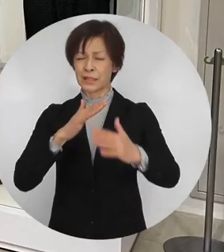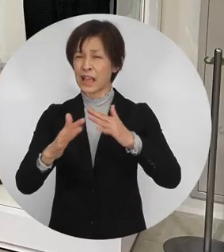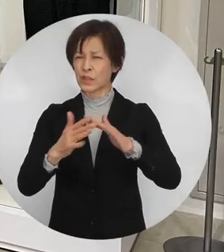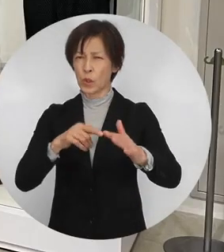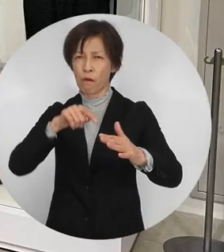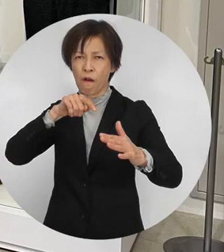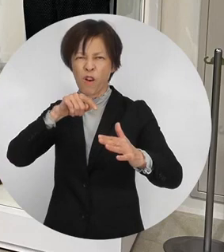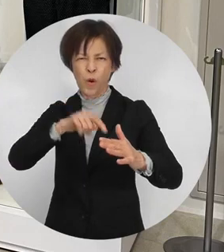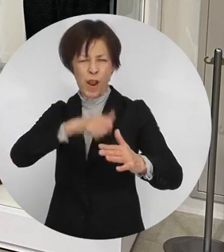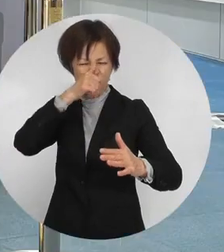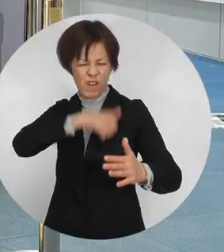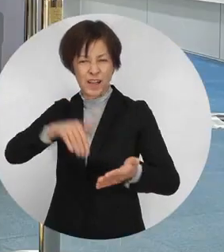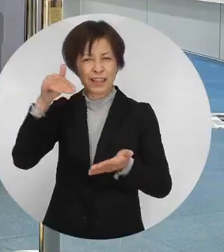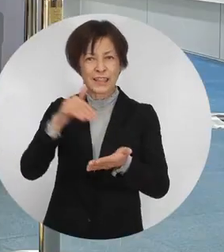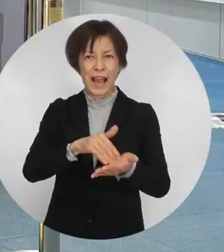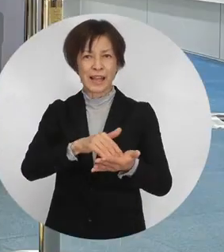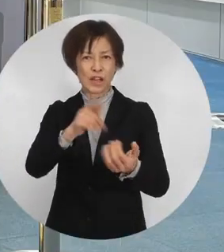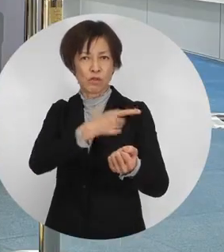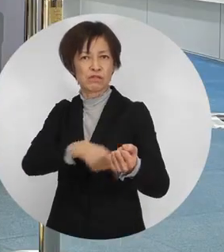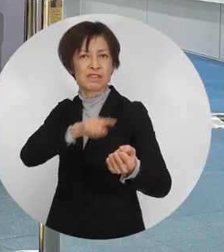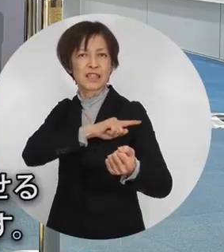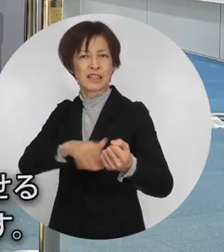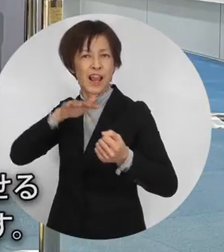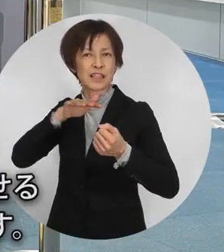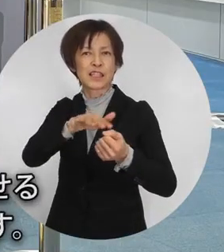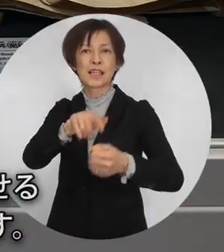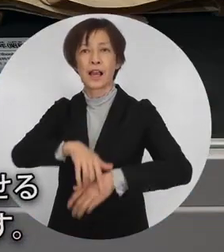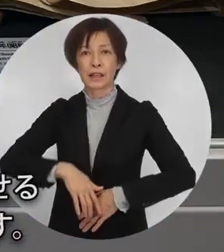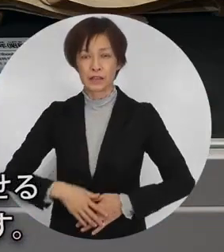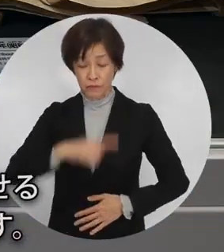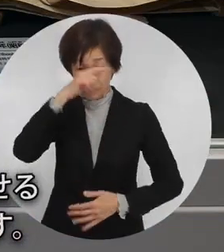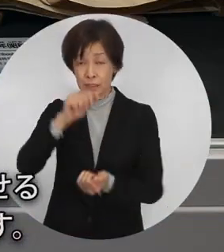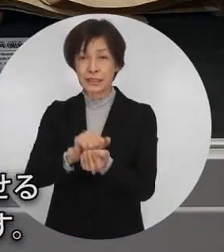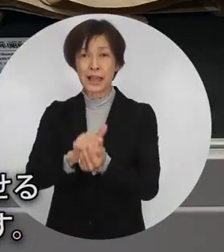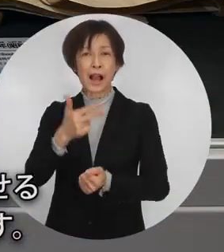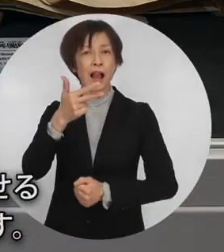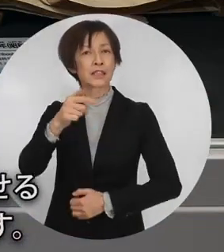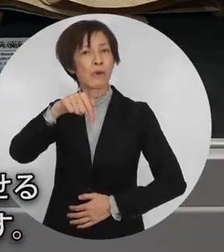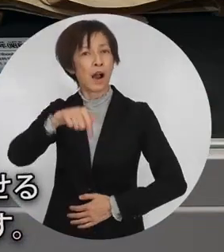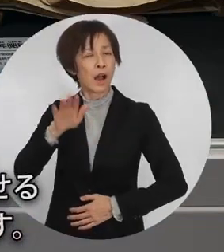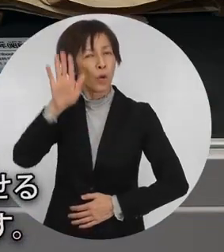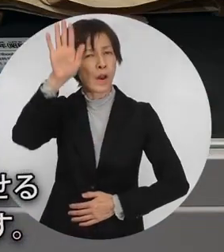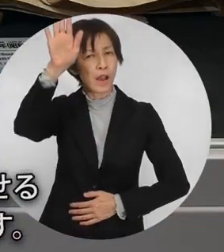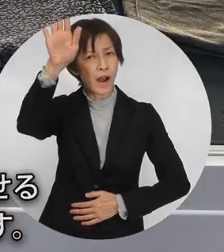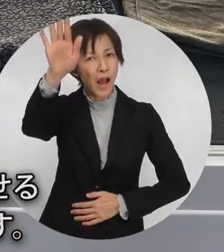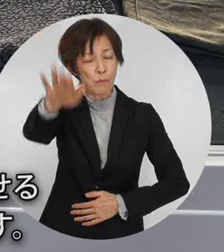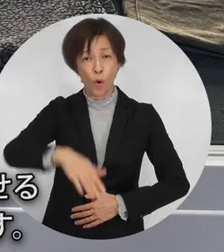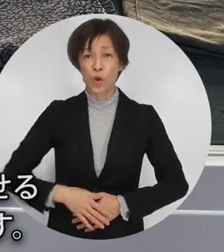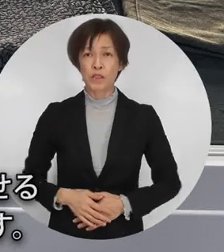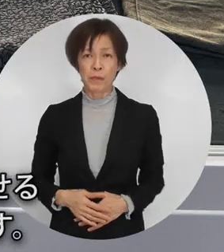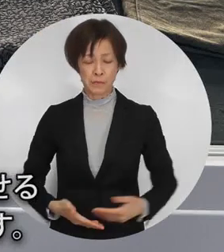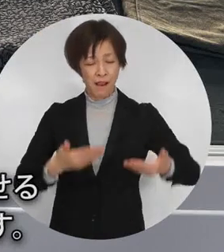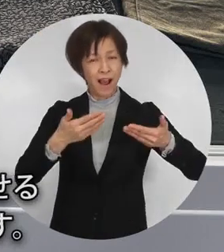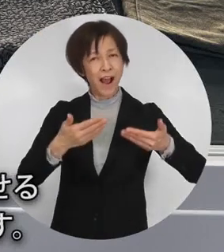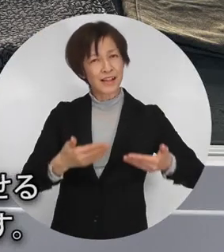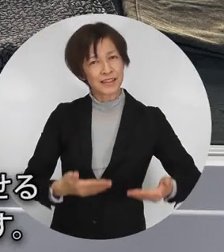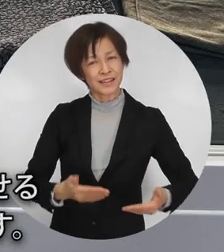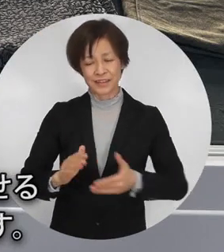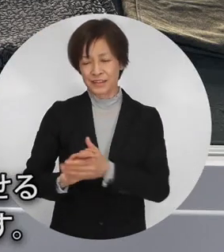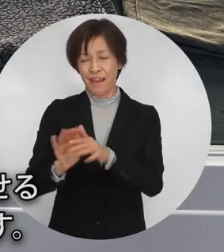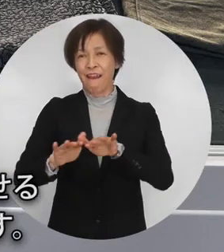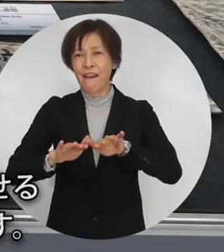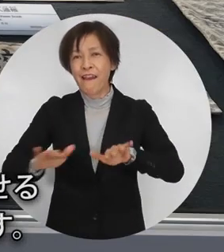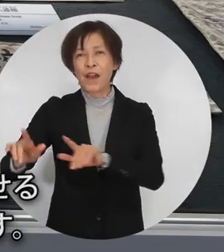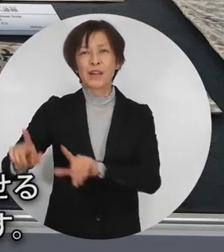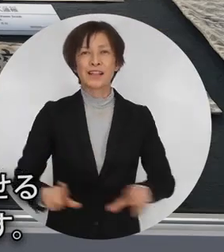戦争は最大の人権侵害です。堺市はこれからも全ての人が安心して平和に暮